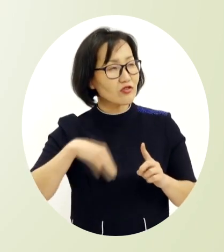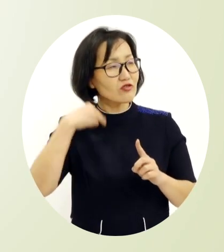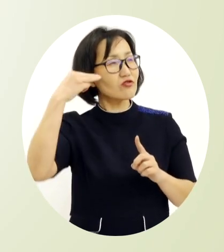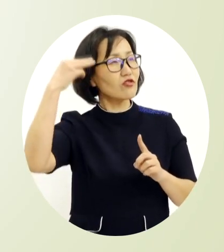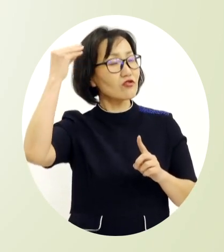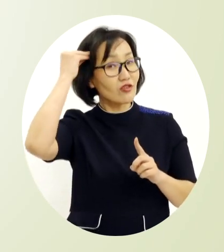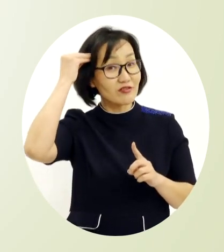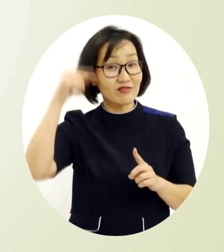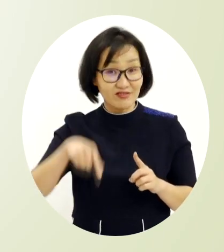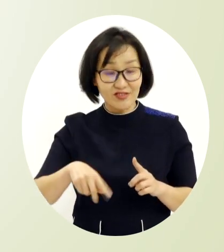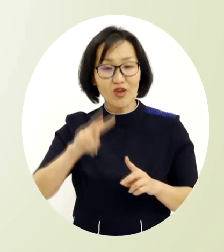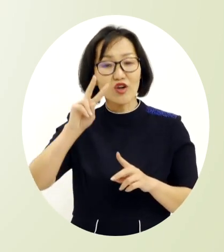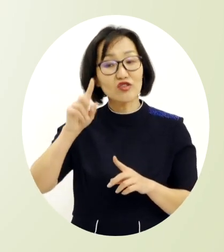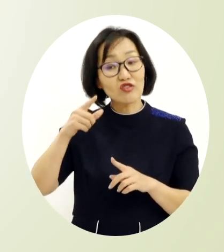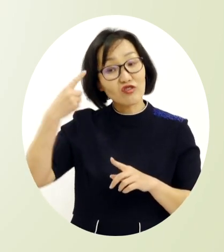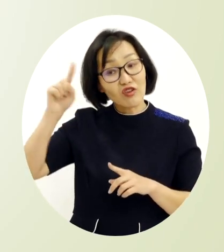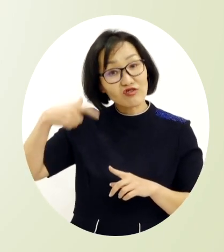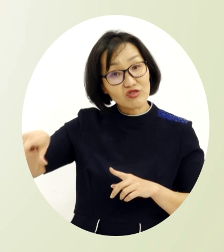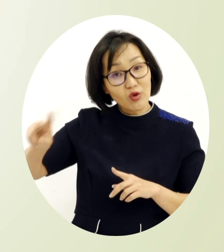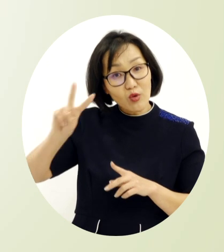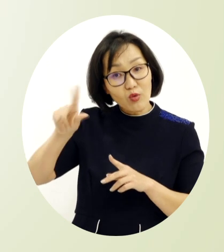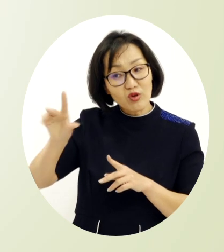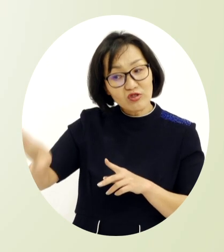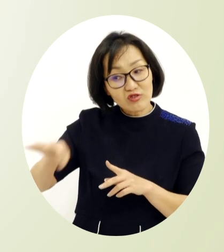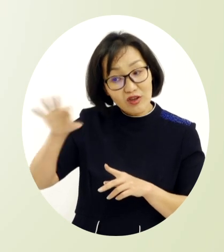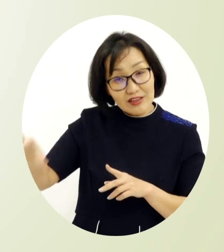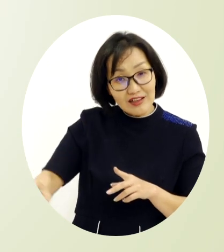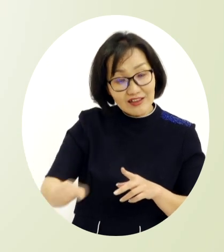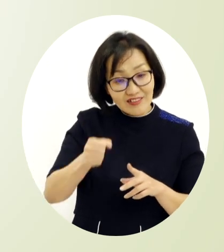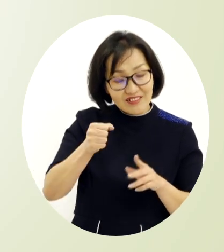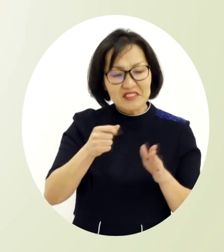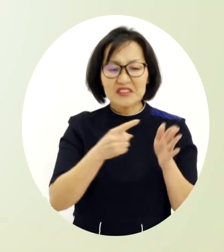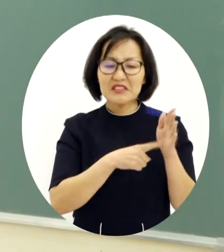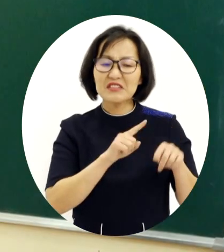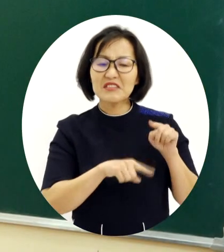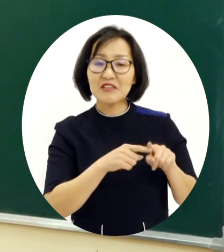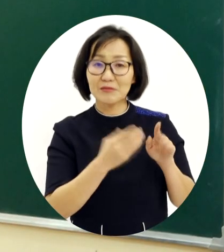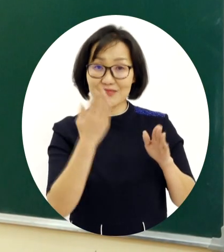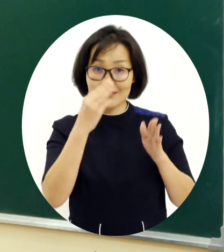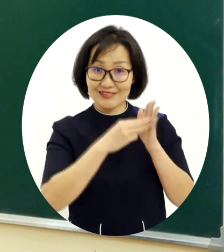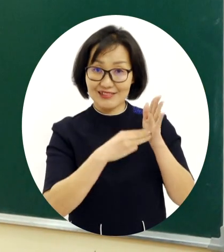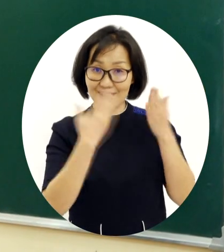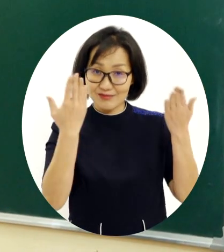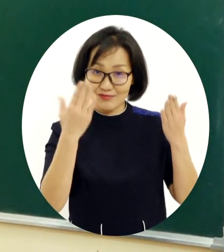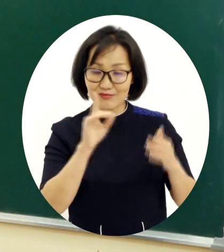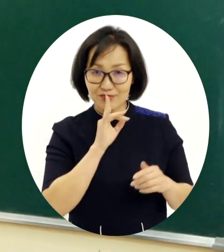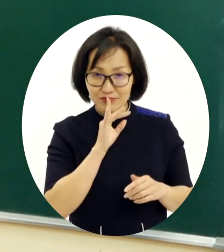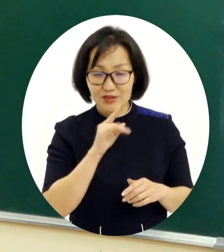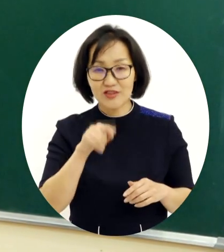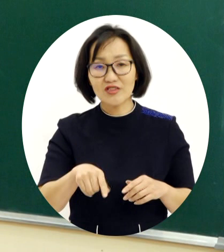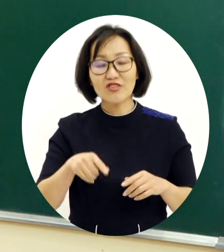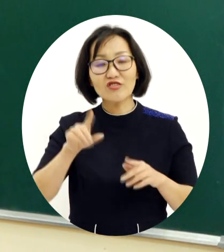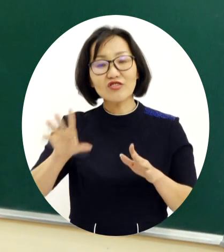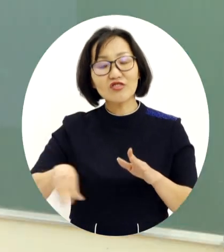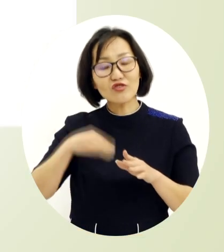Зохиогчийн үгийн сонголтын шалтгааныг тайлбарлана. Тэгэхээр хүүхдүүд маань өнөөдрийн хичээлээр төсөөлөн бодох үйл хийх